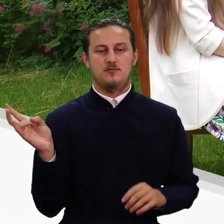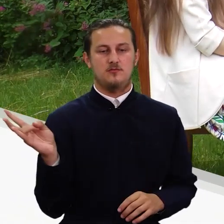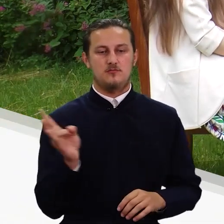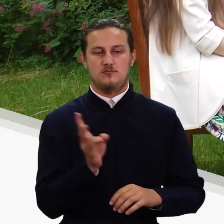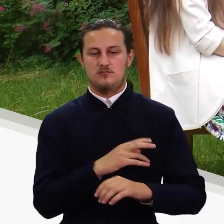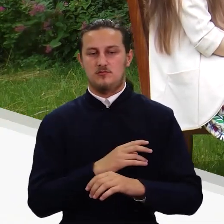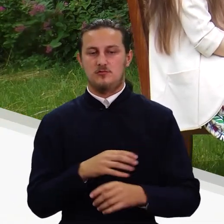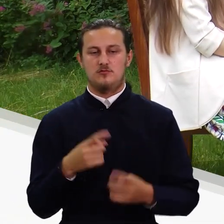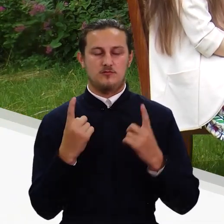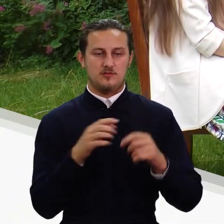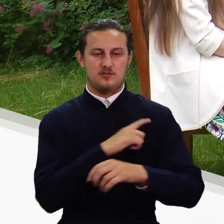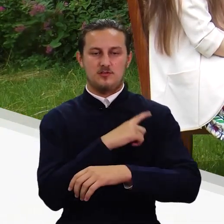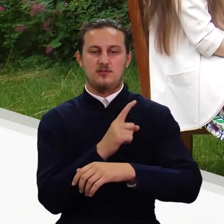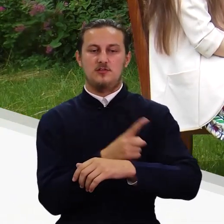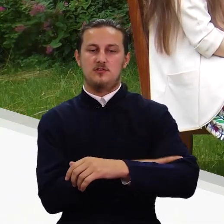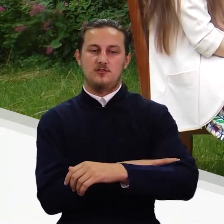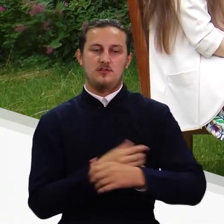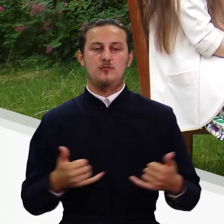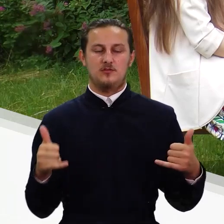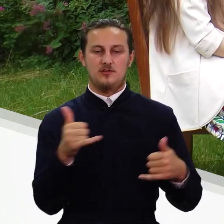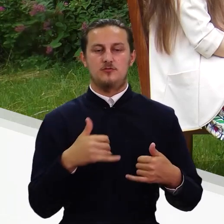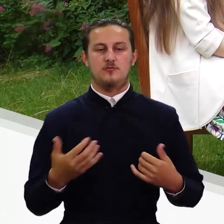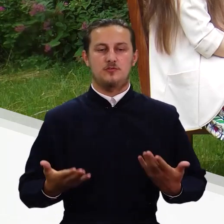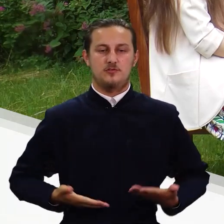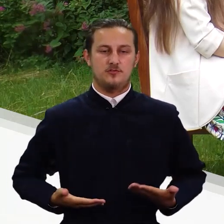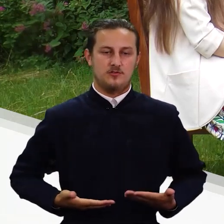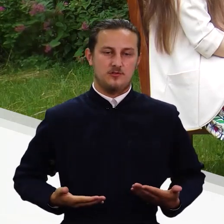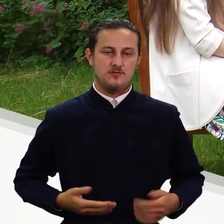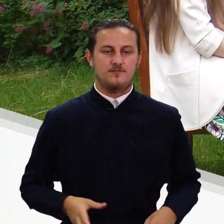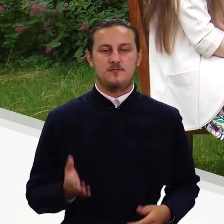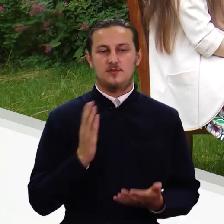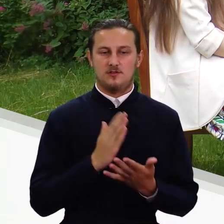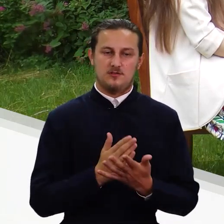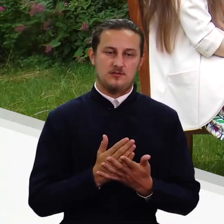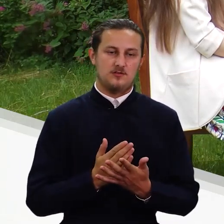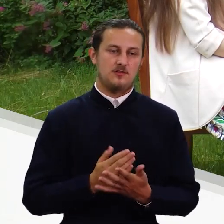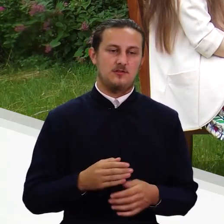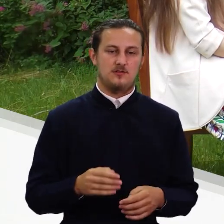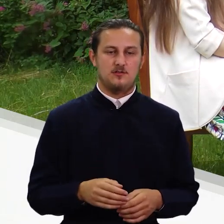На рахунок святих, яких в честь яких нас називають, буває кілька